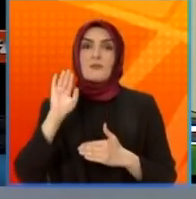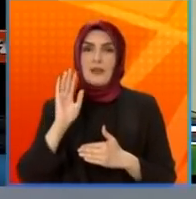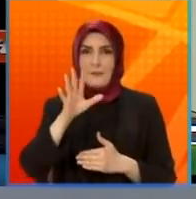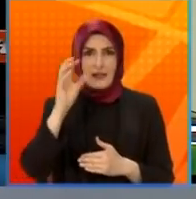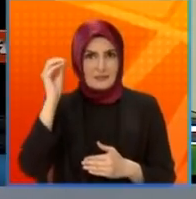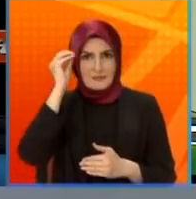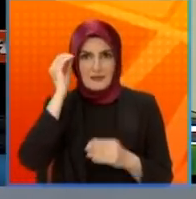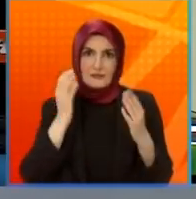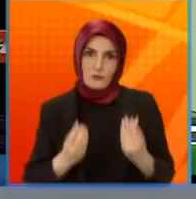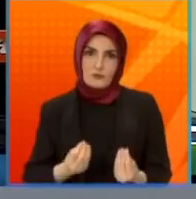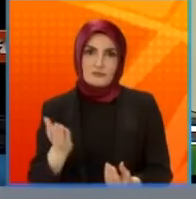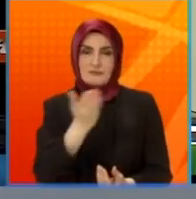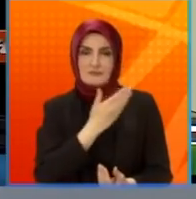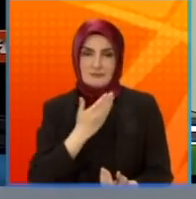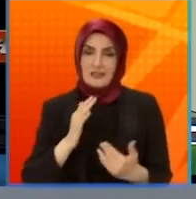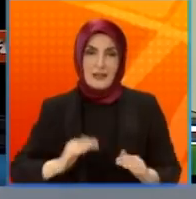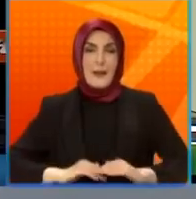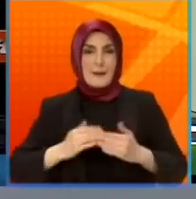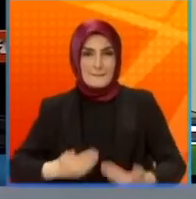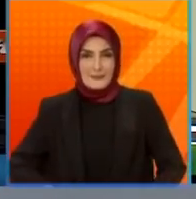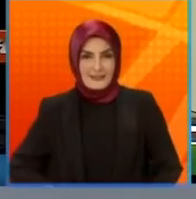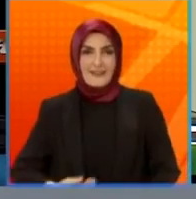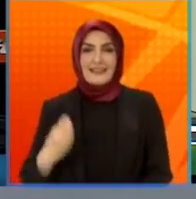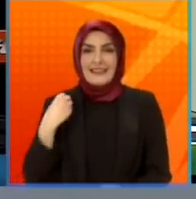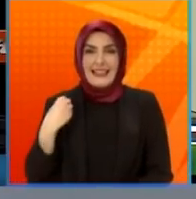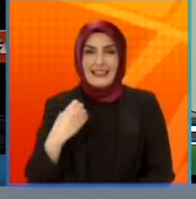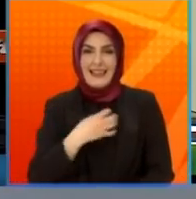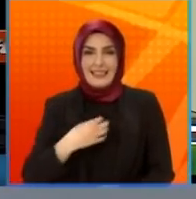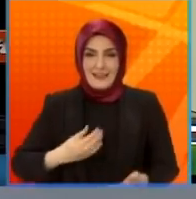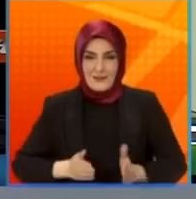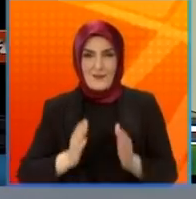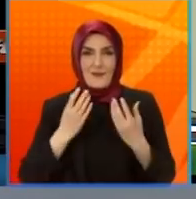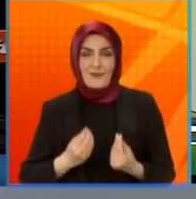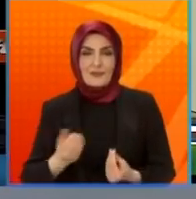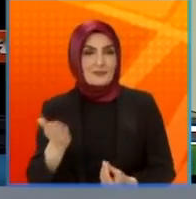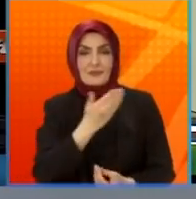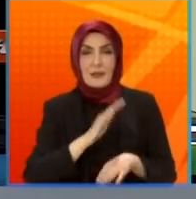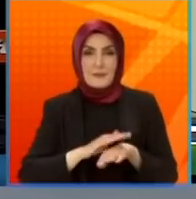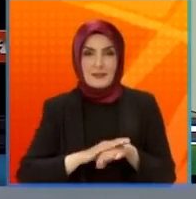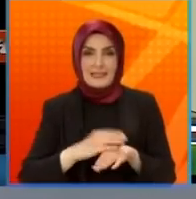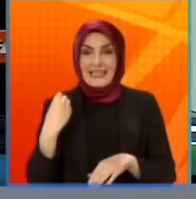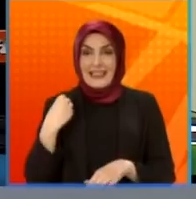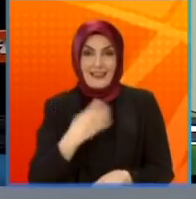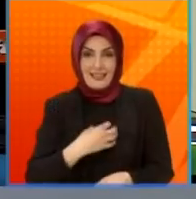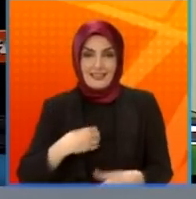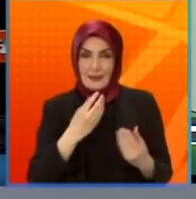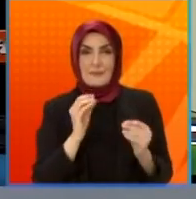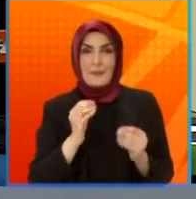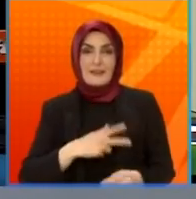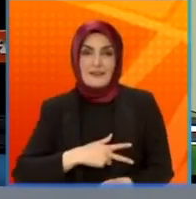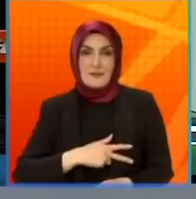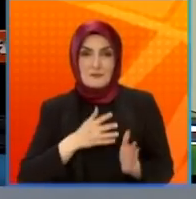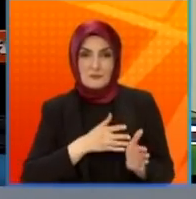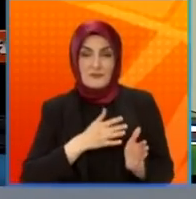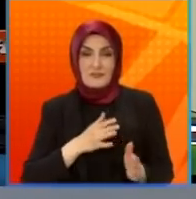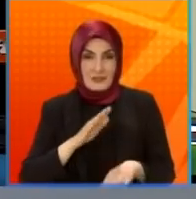olmamız gerek. Peki hamileler ve çiçeği burnunda anneler ne yapmalı? Mesela yeni anneler bebeklerini emzirirken nelere dikkat etmeli? İşin